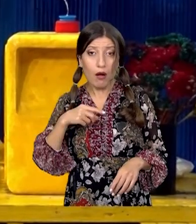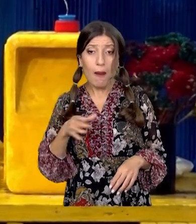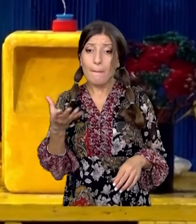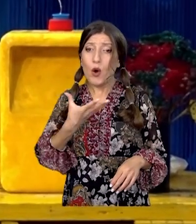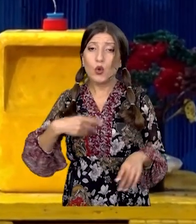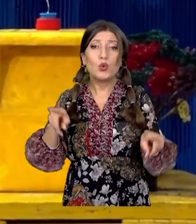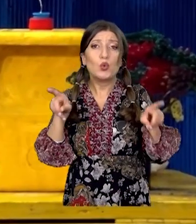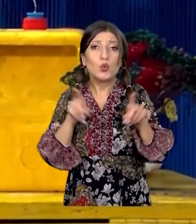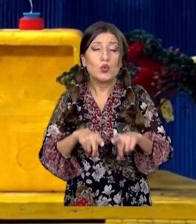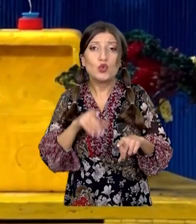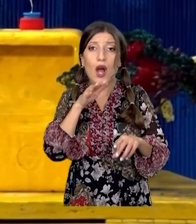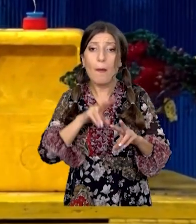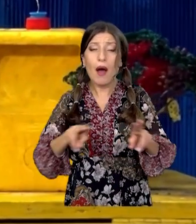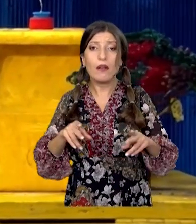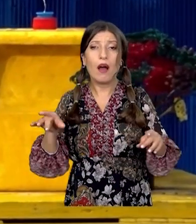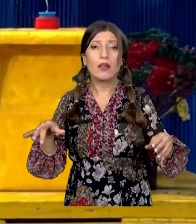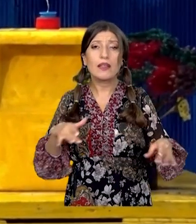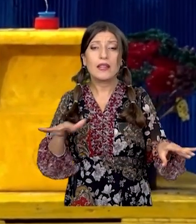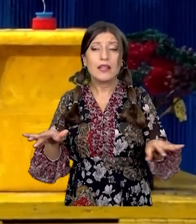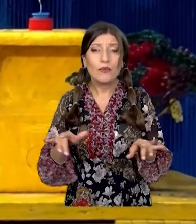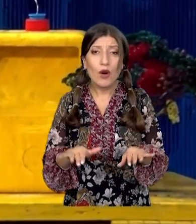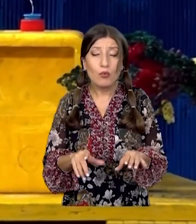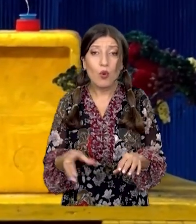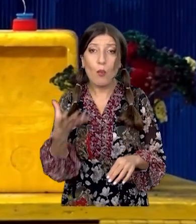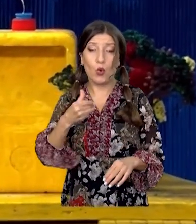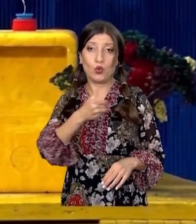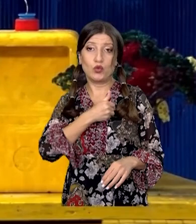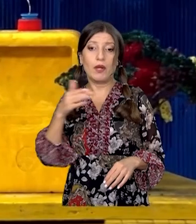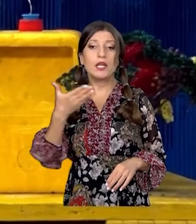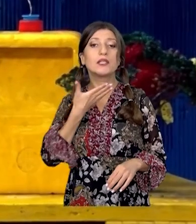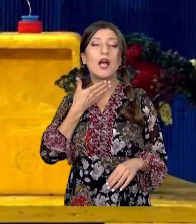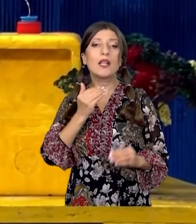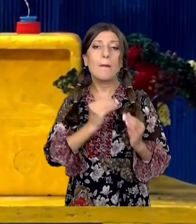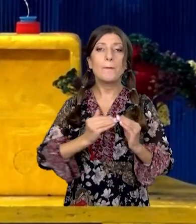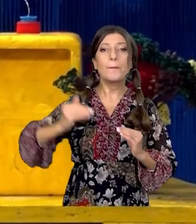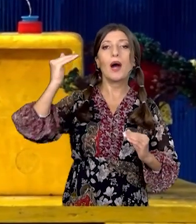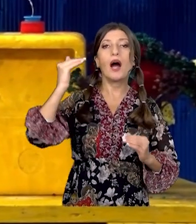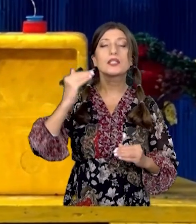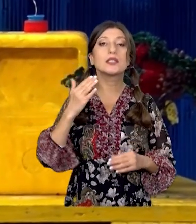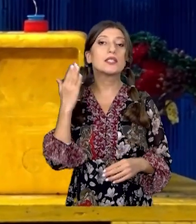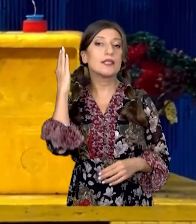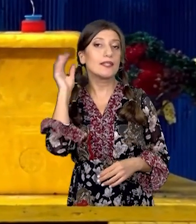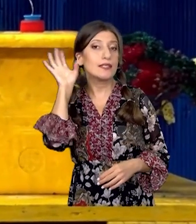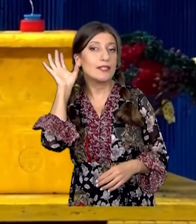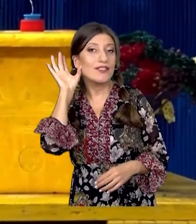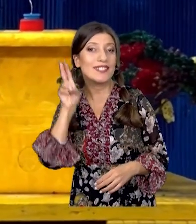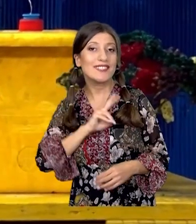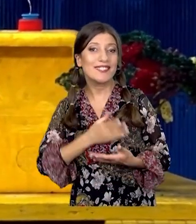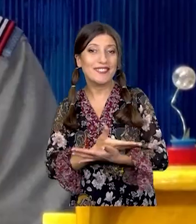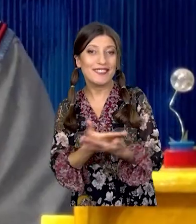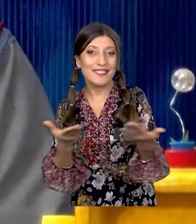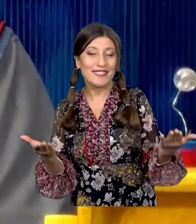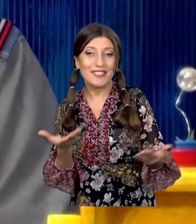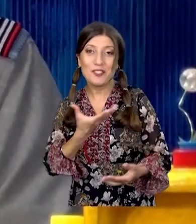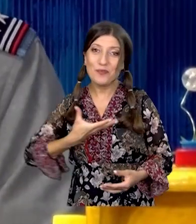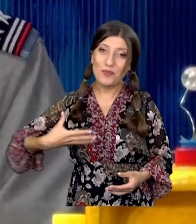պատկերացնում եք բոլորը նվագում էին միաժամանակ եւ բոլորը ուզում էին որ հենց իրենց ձայն ամենից բարձր լսվի սիրելի պստիկներ մեծիկներ